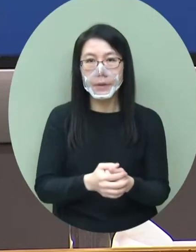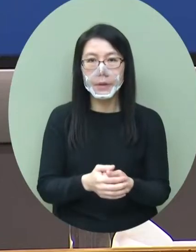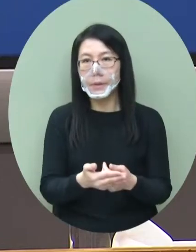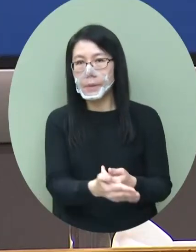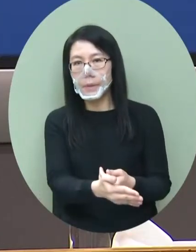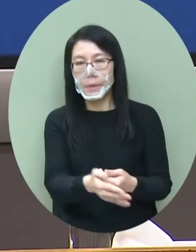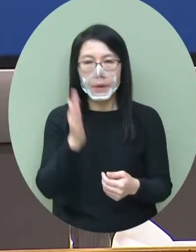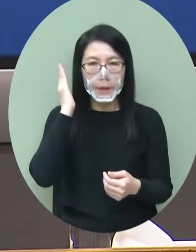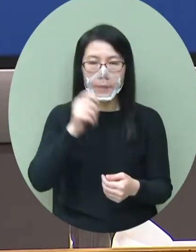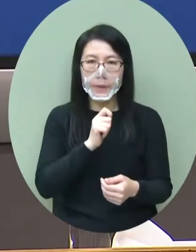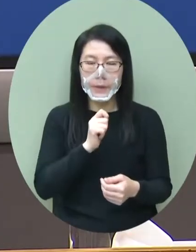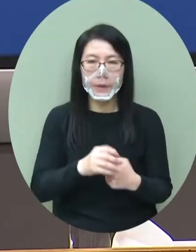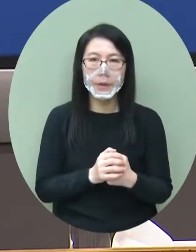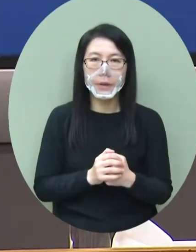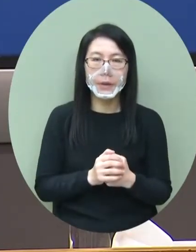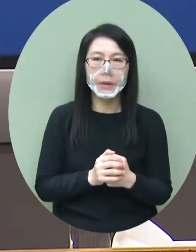这一边